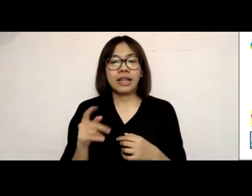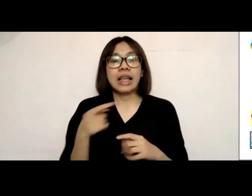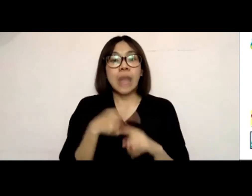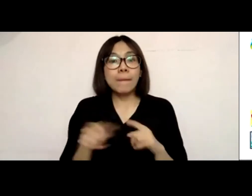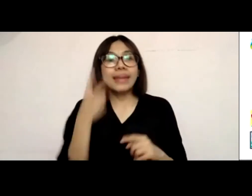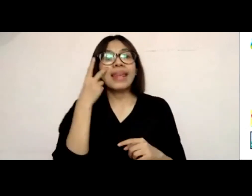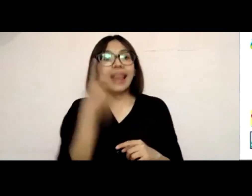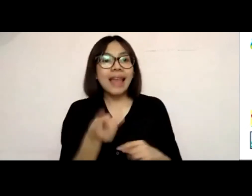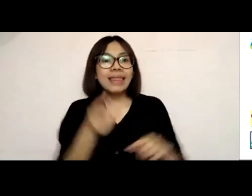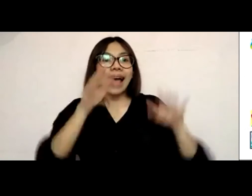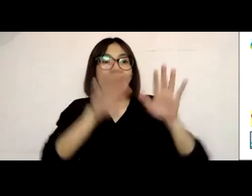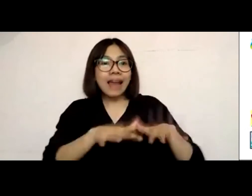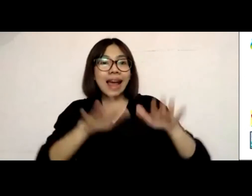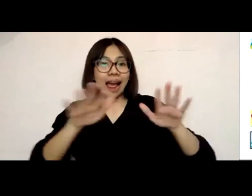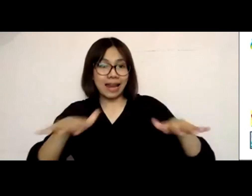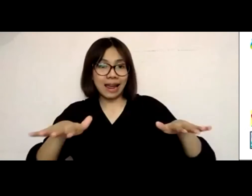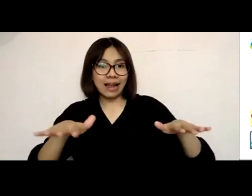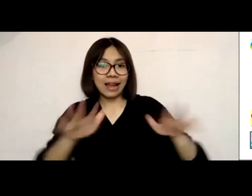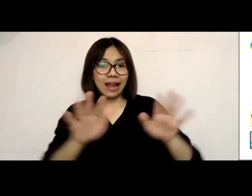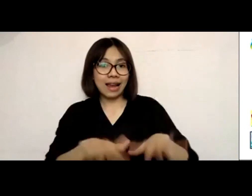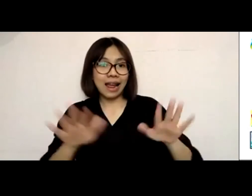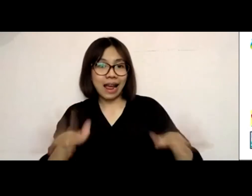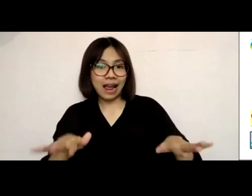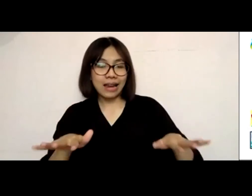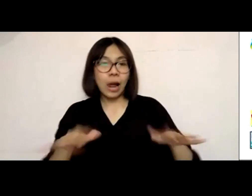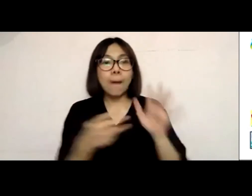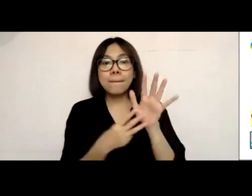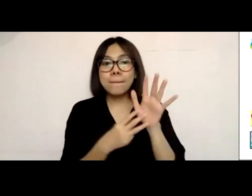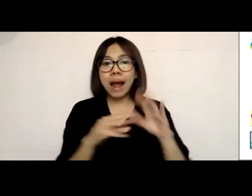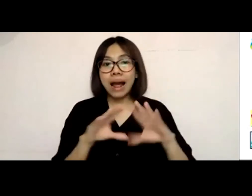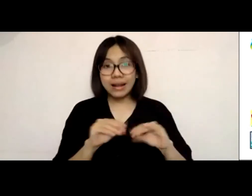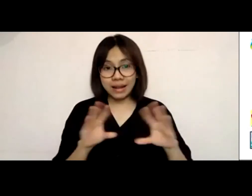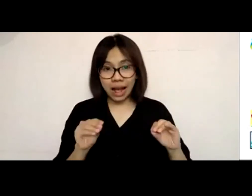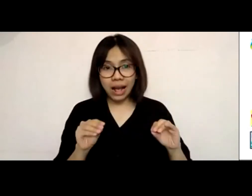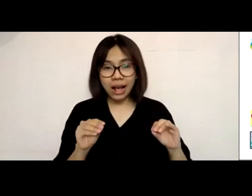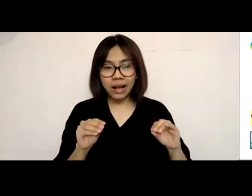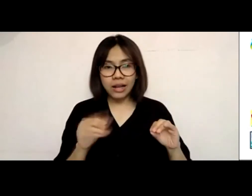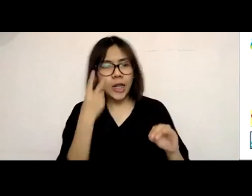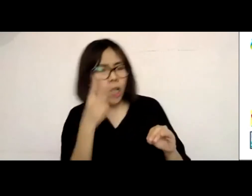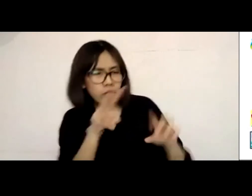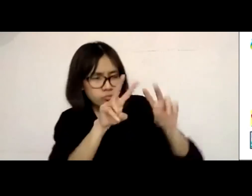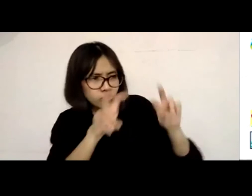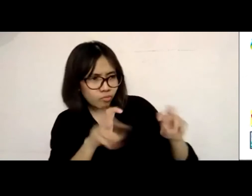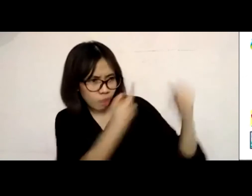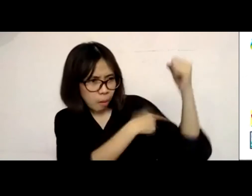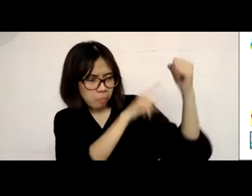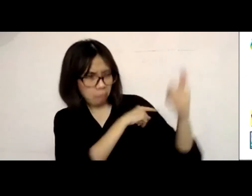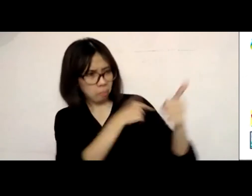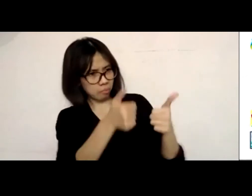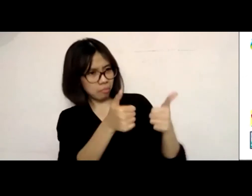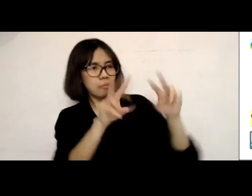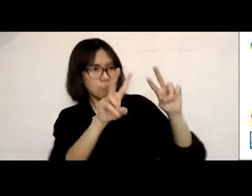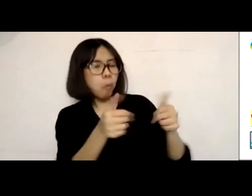anak-anak misalnya kalau buat yang magang misalnya gitu. Nah, kalau dari pengalaman kami di satu